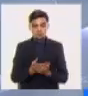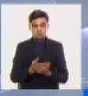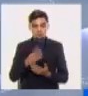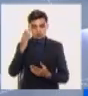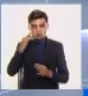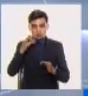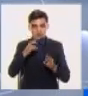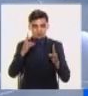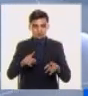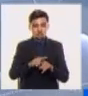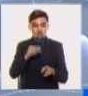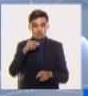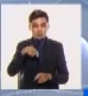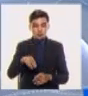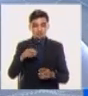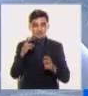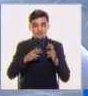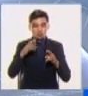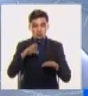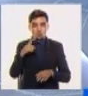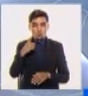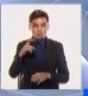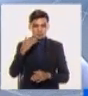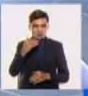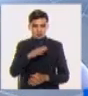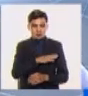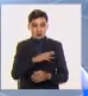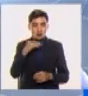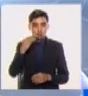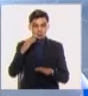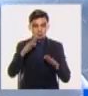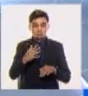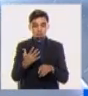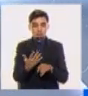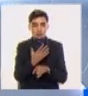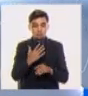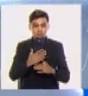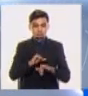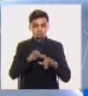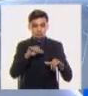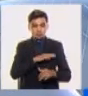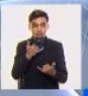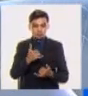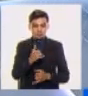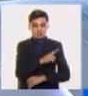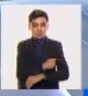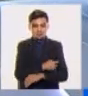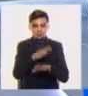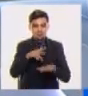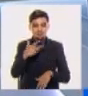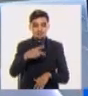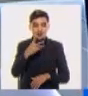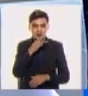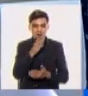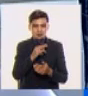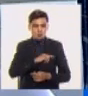Число жертв ЧП на заводе хромовых соединений в Актобе увеличилось до 5. Сегодня в больнице скончался 32-летний рабочий. Он